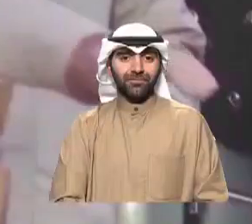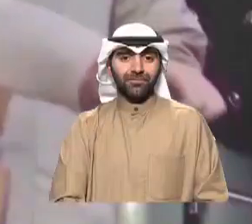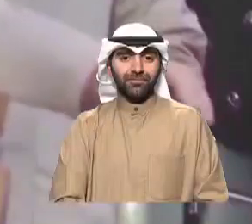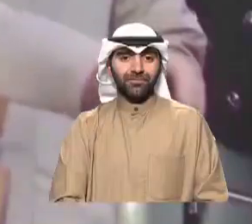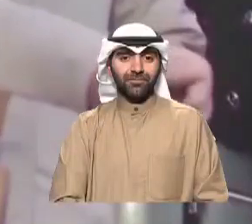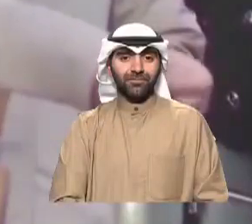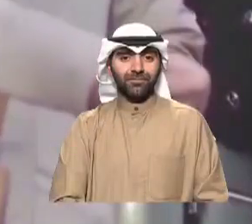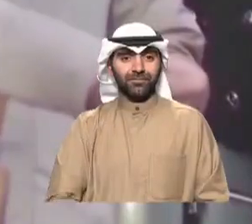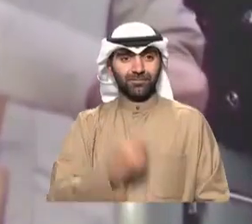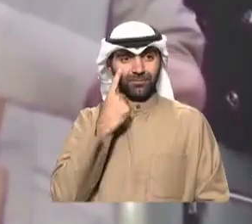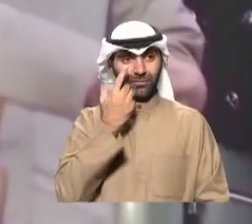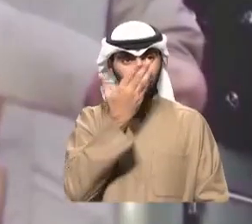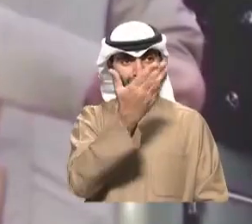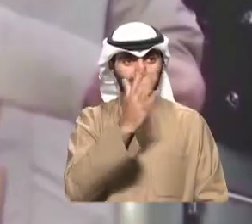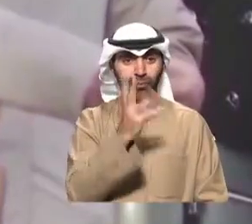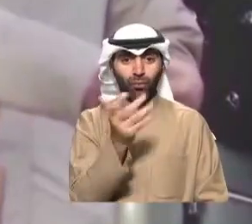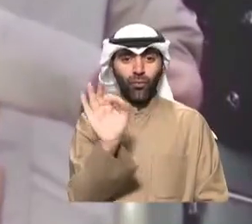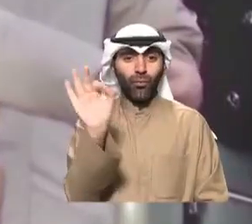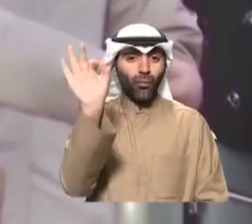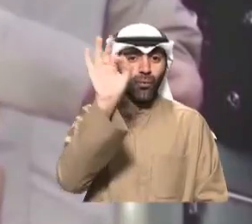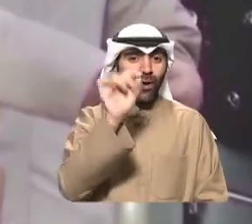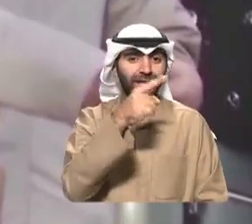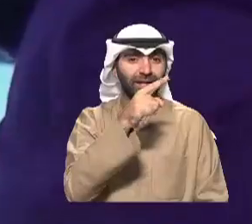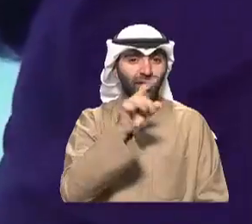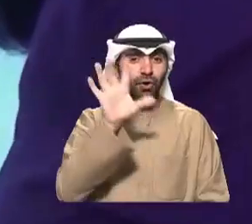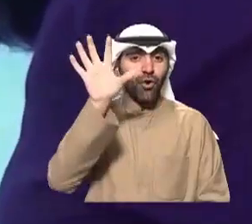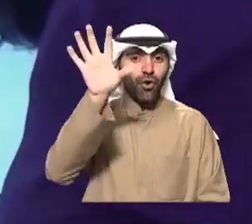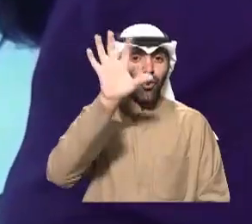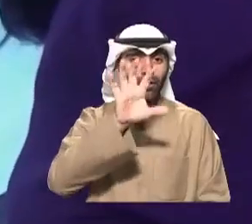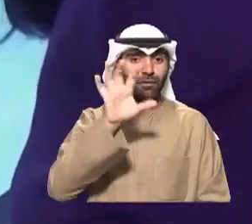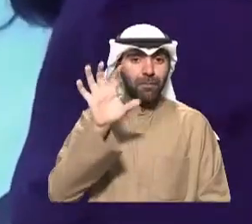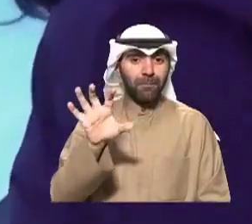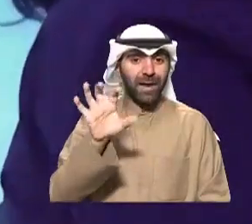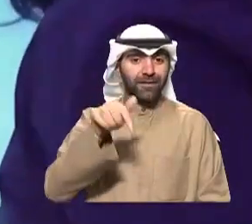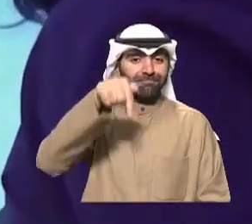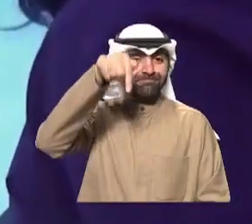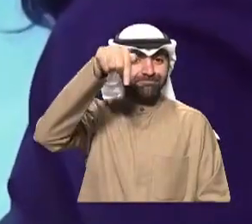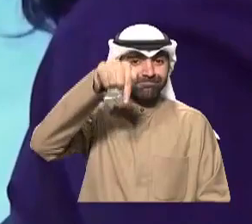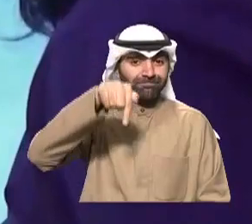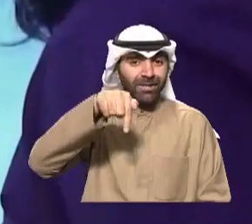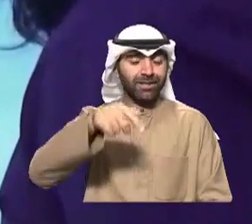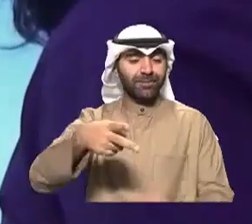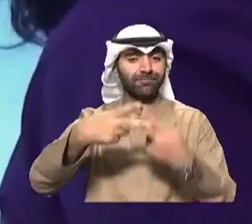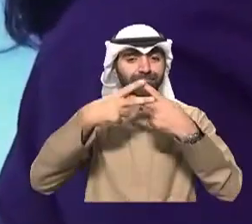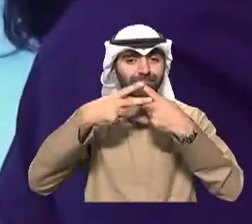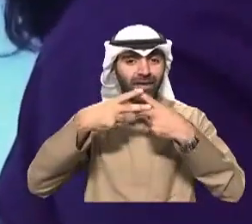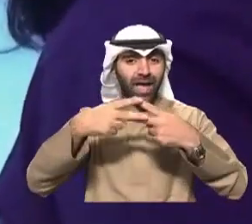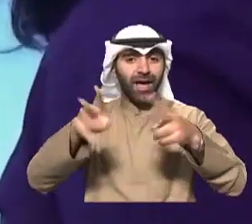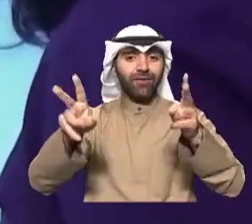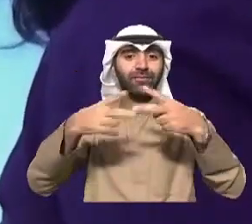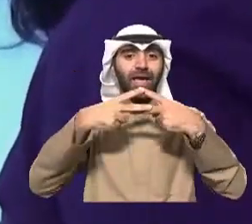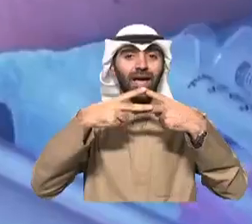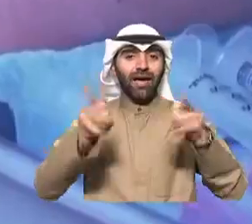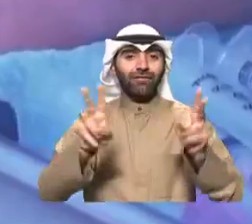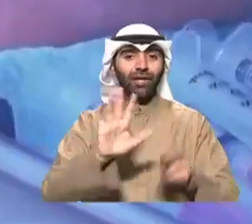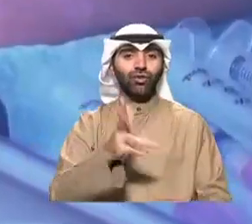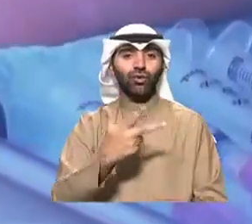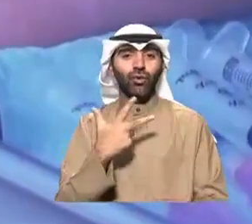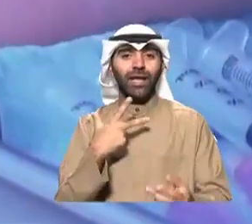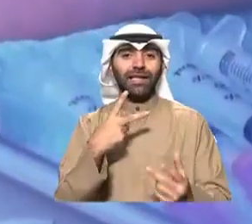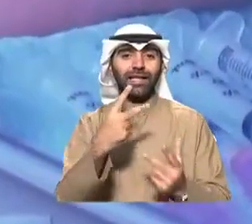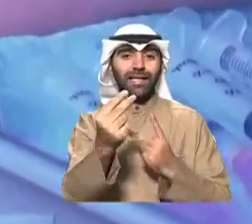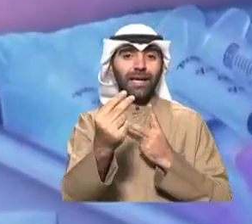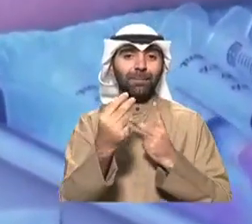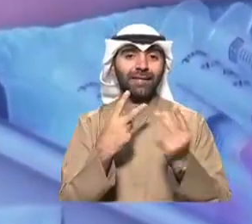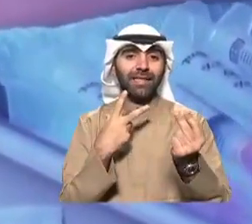انطلاق حملة التطعيم للقاحات كوفيد 19 يبدو أنها لم تعد كافية بعد للحد من تفشي فيروس كورونا،